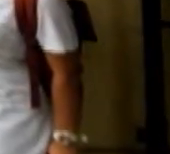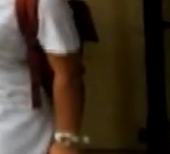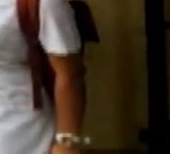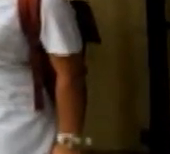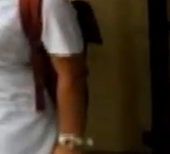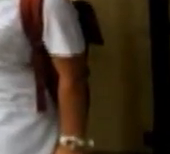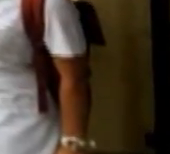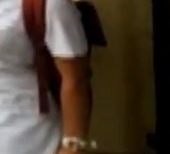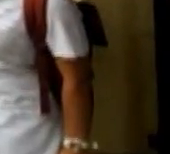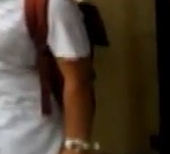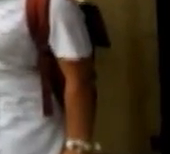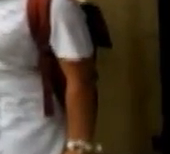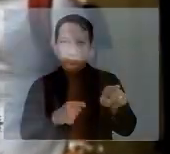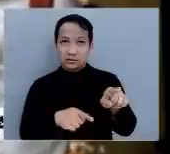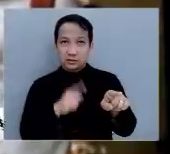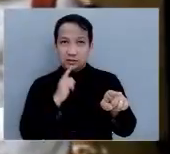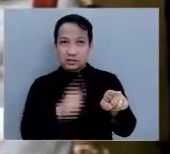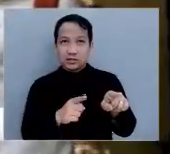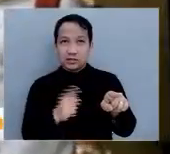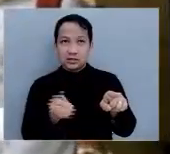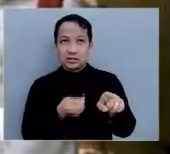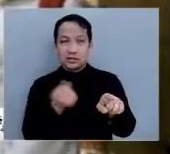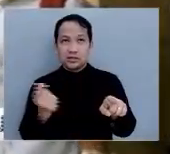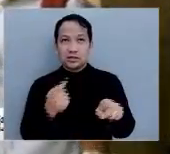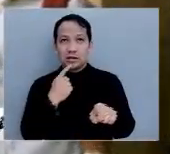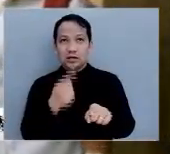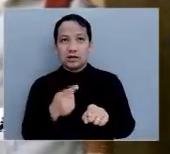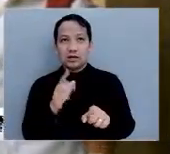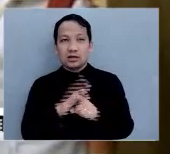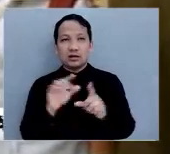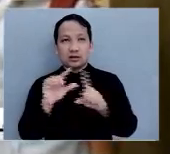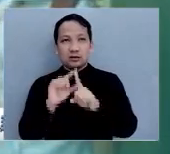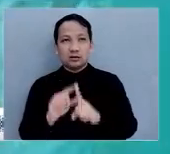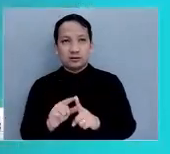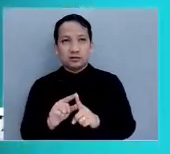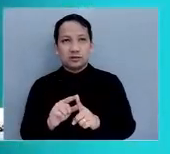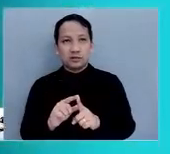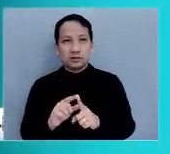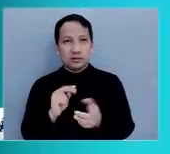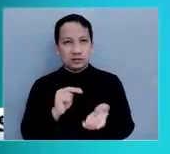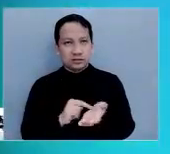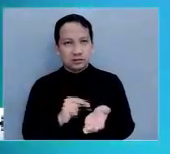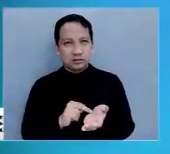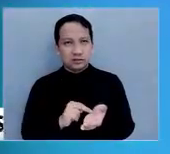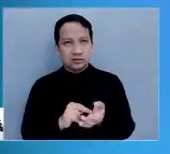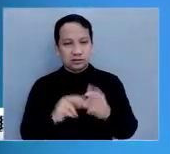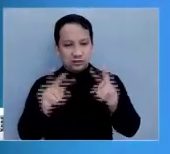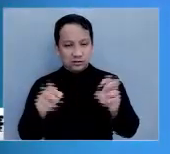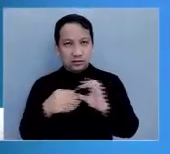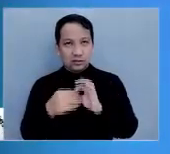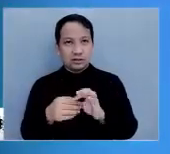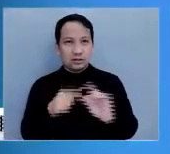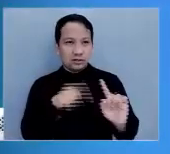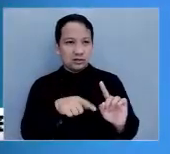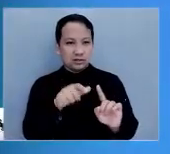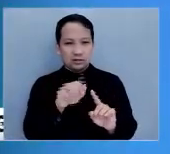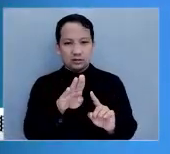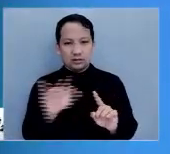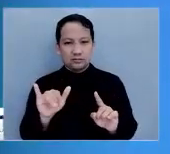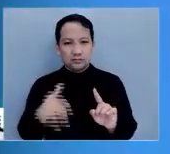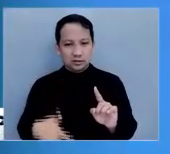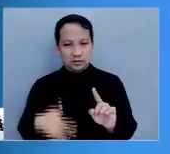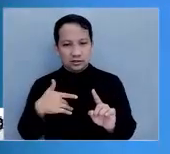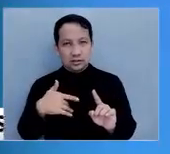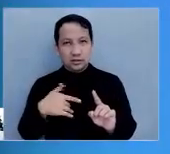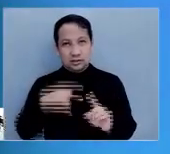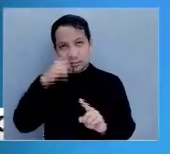If unsure, discard. Yan ang sikat na kasabihan sa nursing. Naging motto na rin ito ni Abby sa buhay, na sa